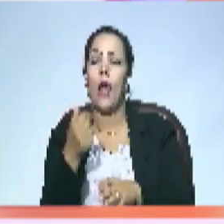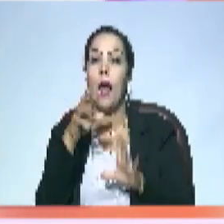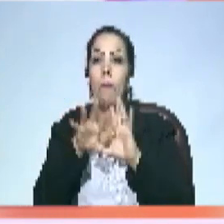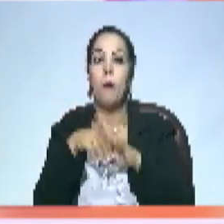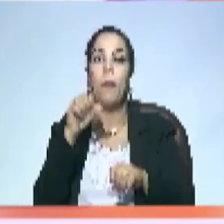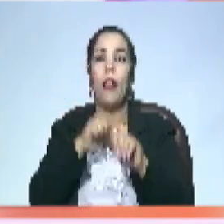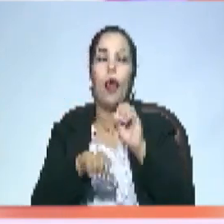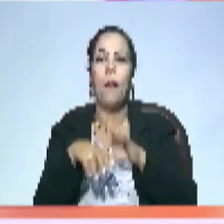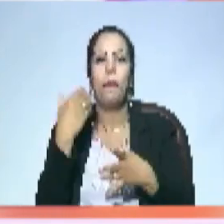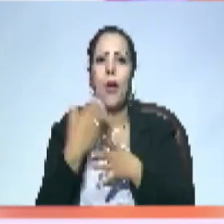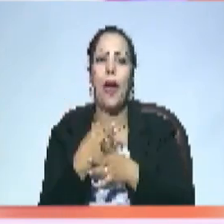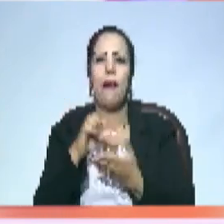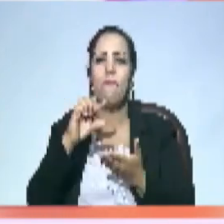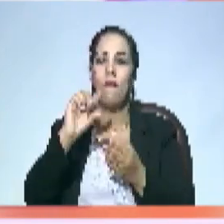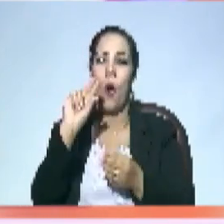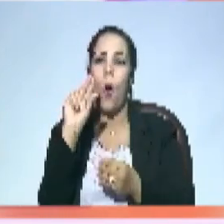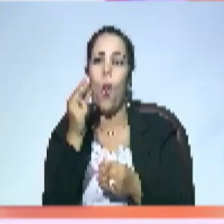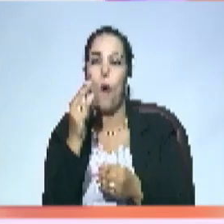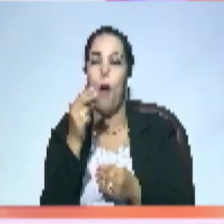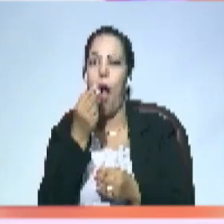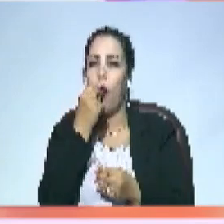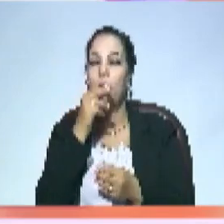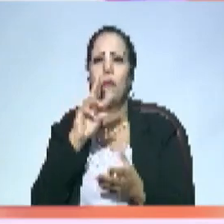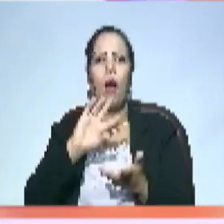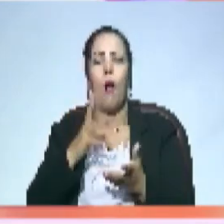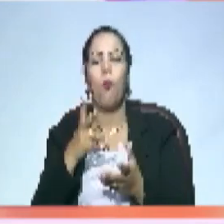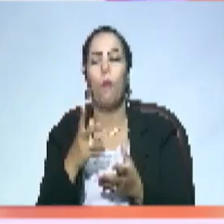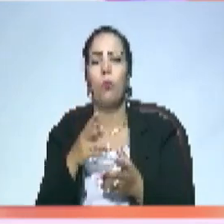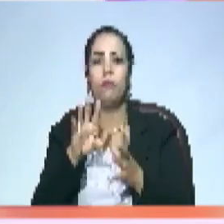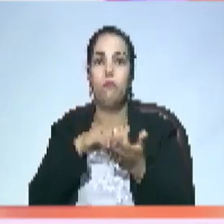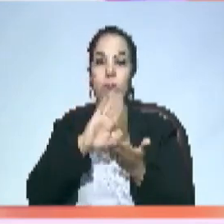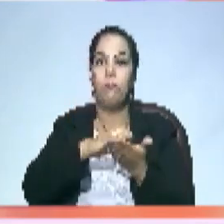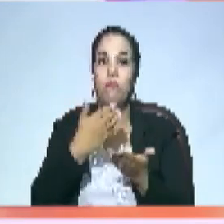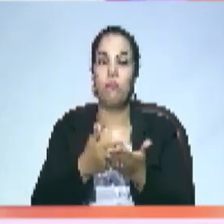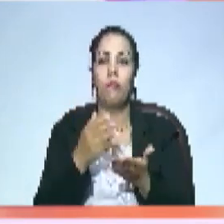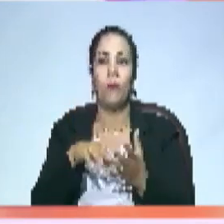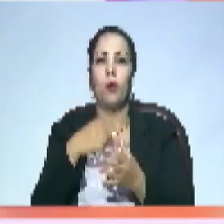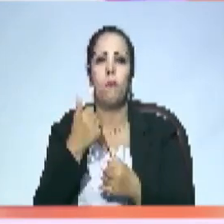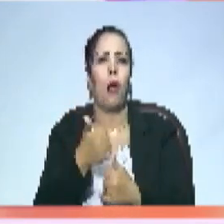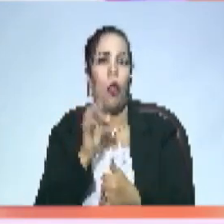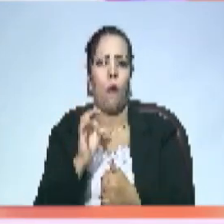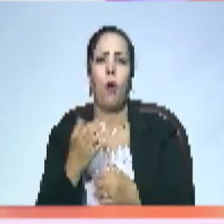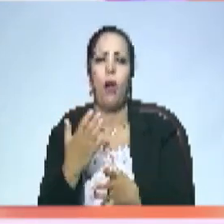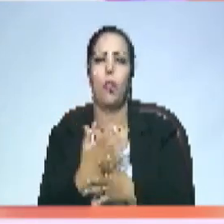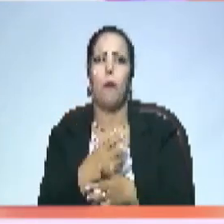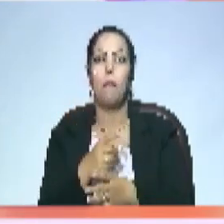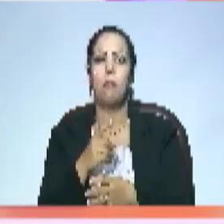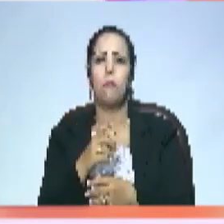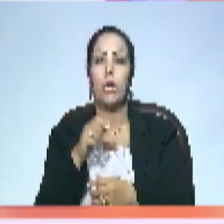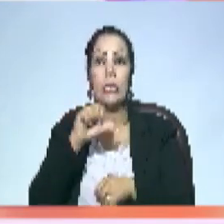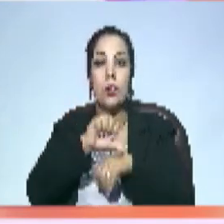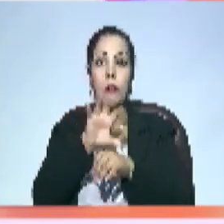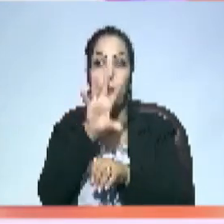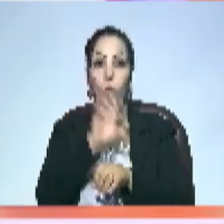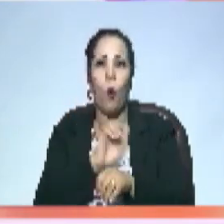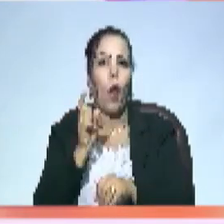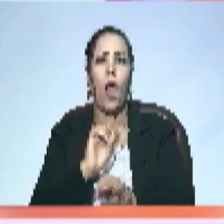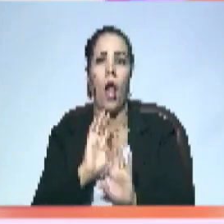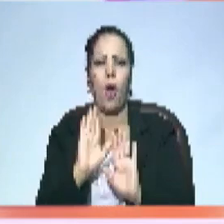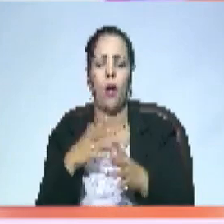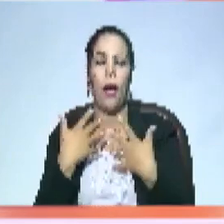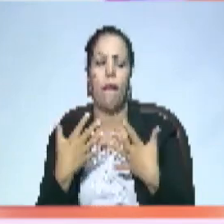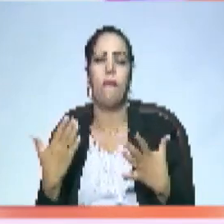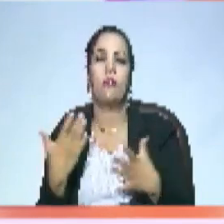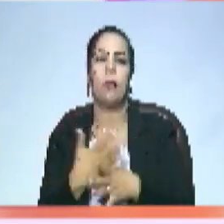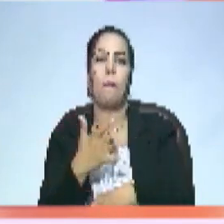زي لقمة القاضي وزي الحاجات دي كده وبنقليها برضو، فهو في القلي بيبقى كويس يعني وما بيشربش زيت، عشان